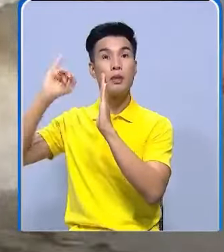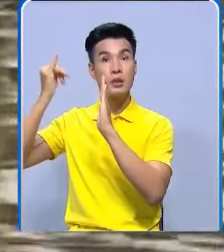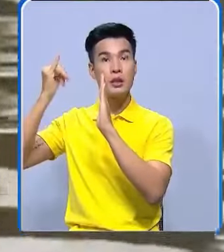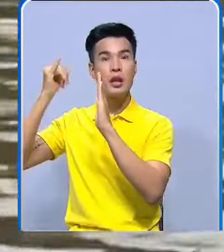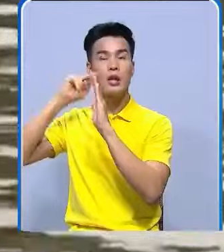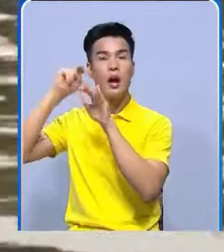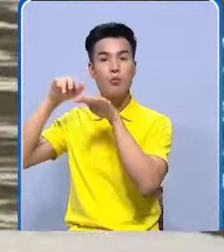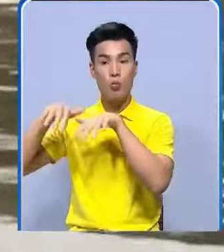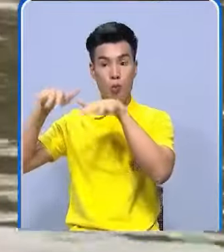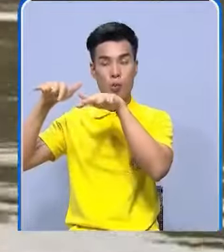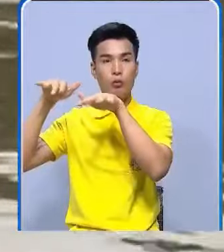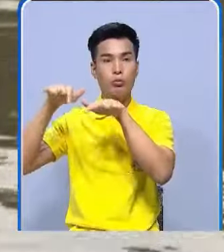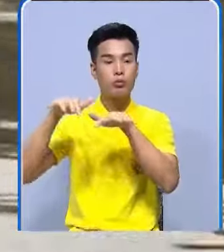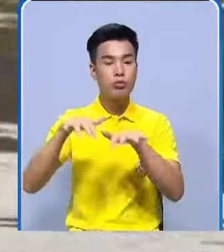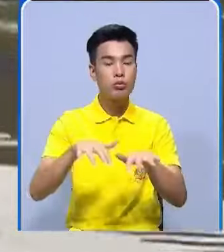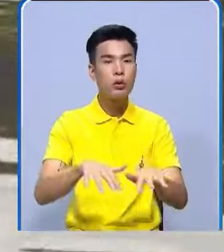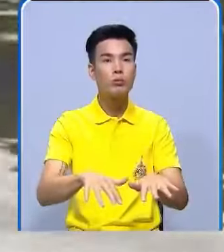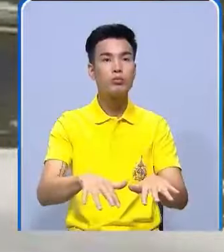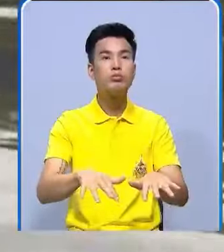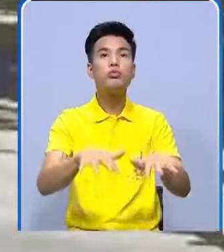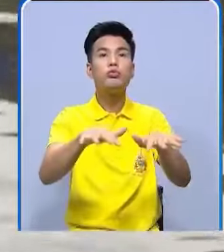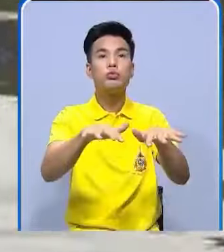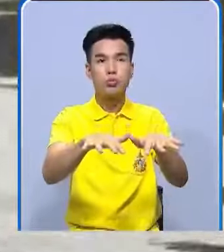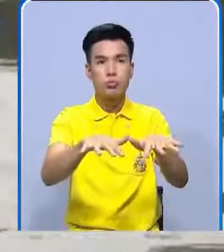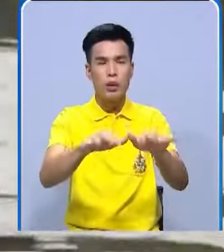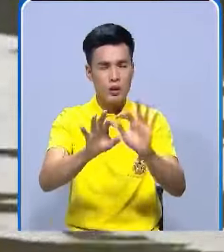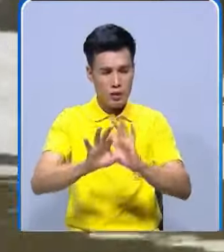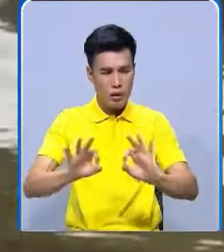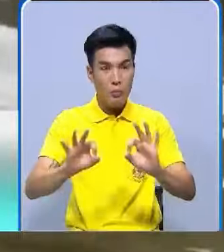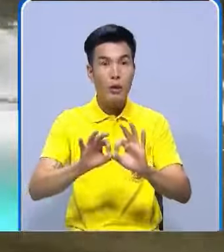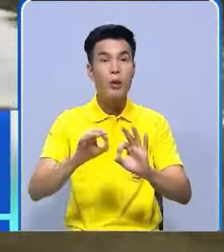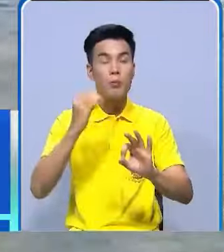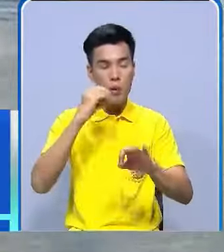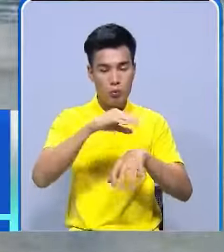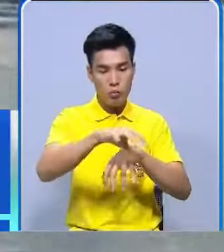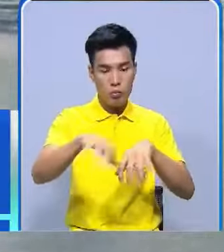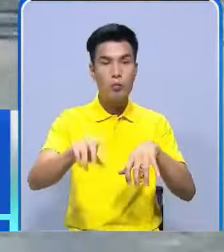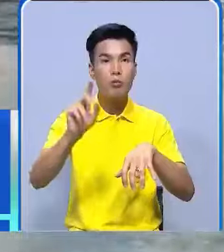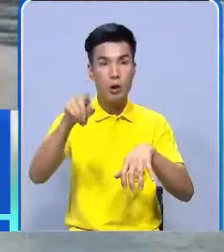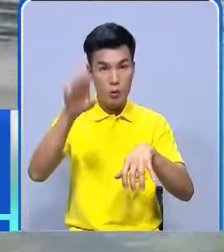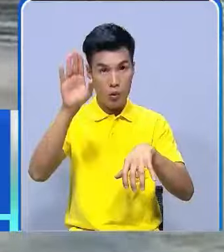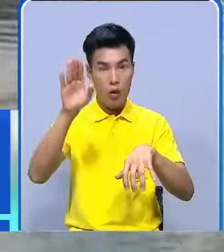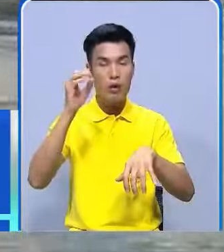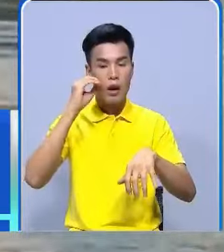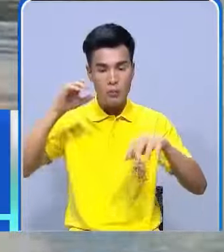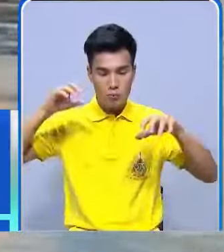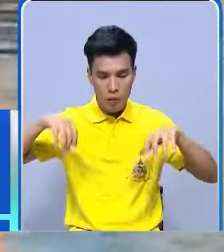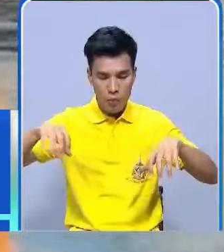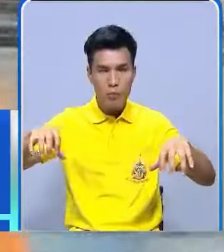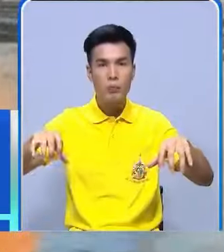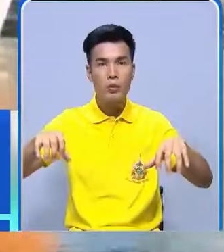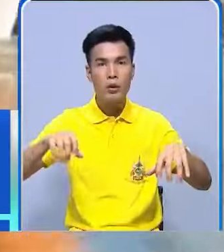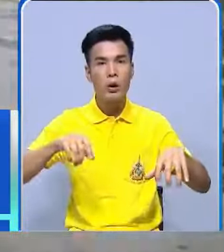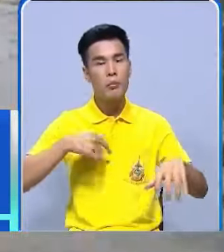มขังสูงโดยเฉพาะ3ตำบล18หมู่บ้านกว่า 1,600 หลังคาเรือนที่อยู่2ฝั่งน้ำยมจะไปไหนมาไหน